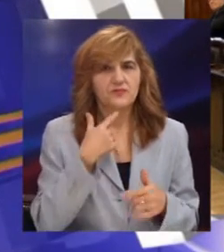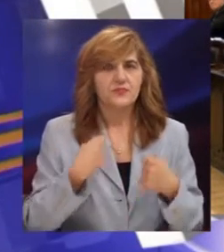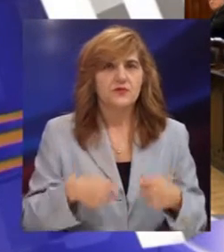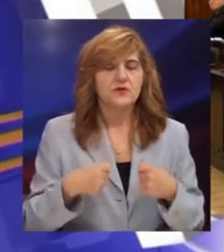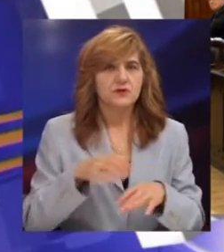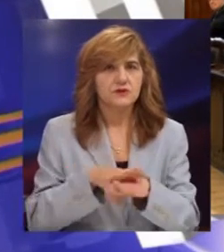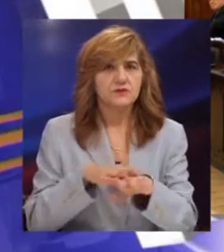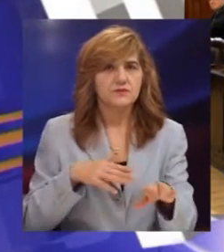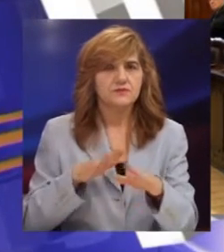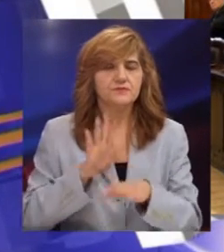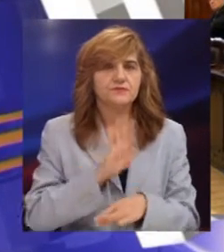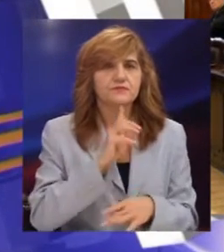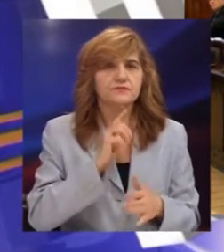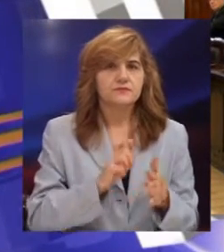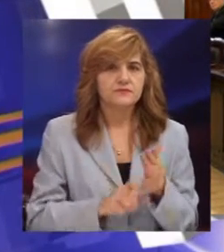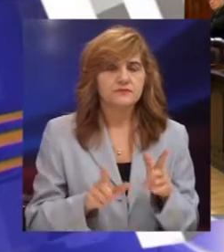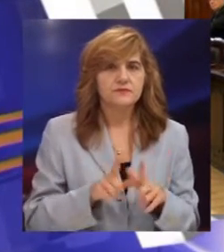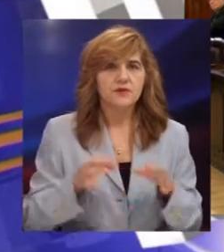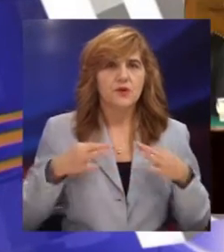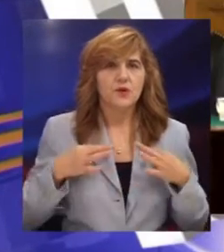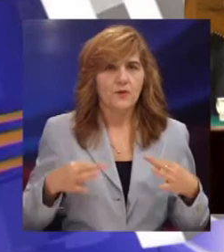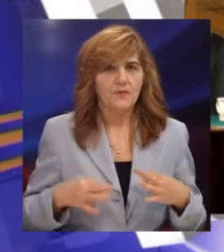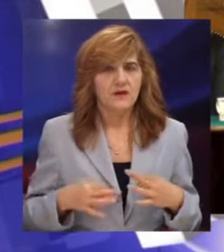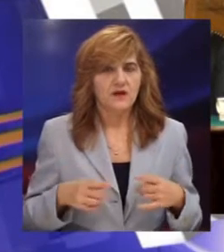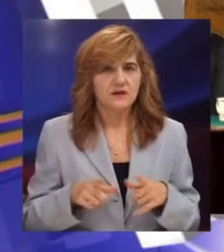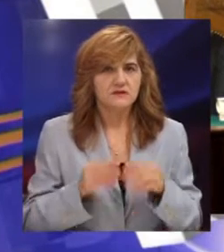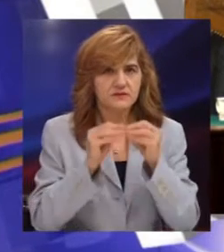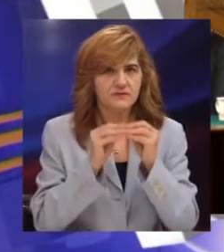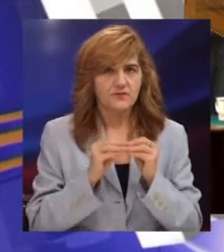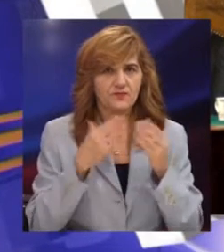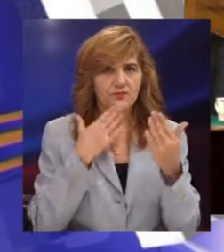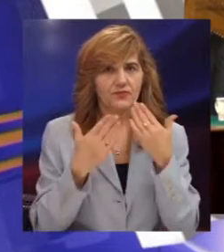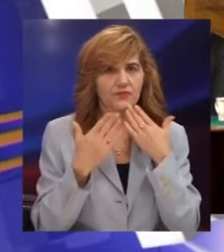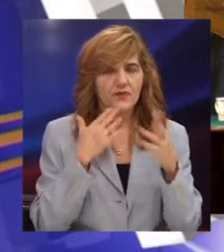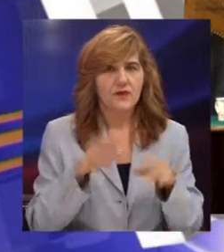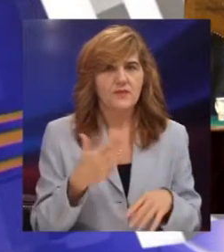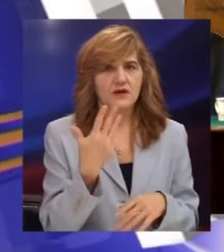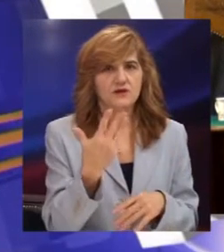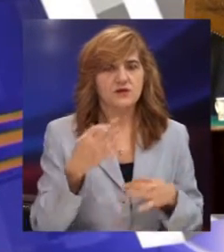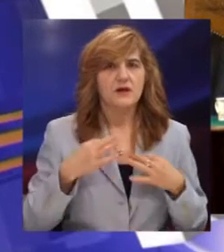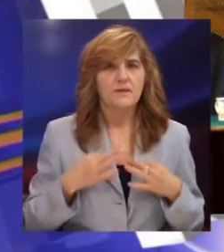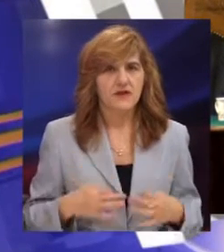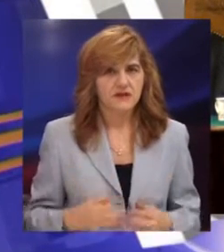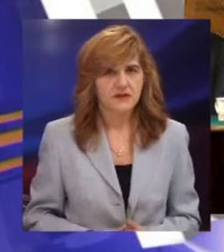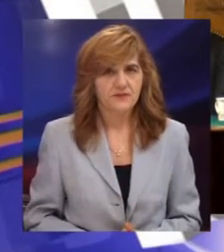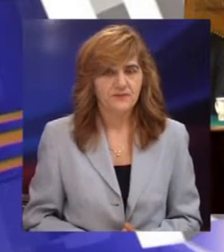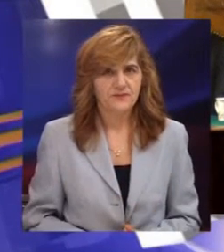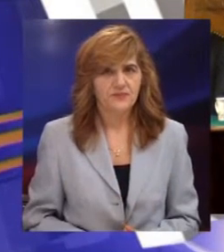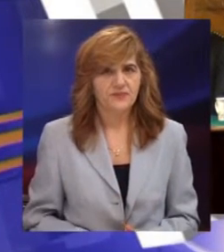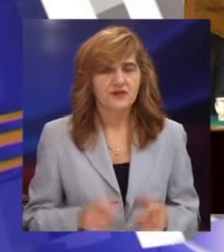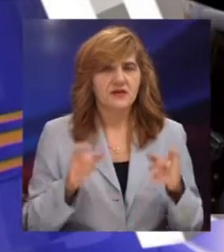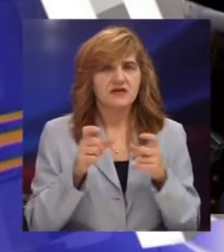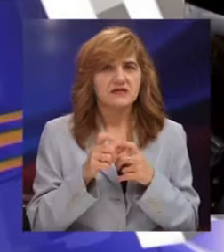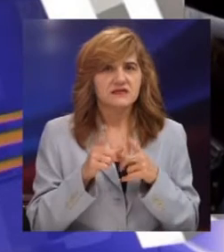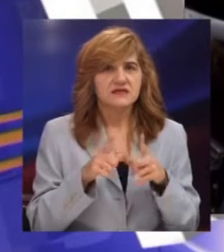je tokom ovog mandata uz Nikolu Milićevića kao predsedavajućeg na konstitutivnoj sednici imala 4 predsednika: Slavka